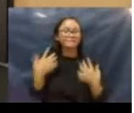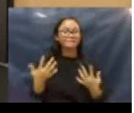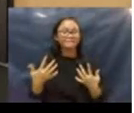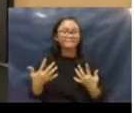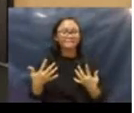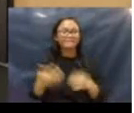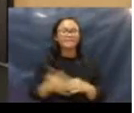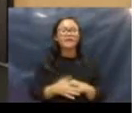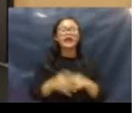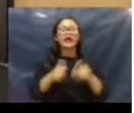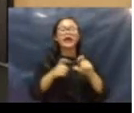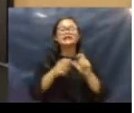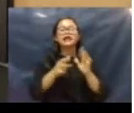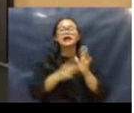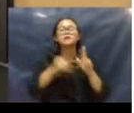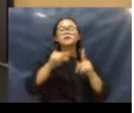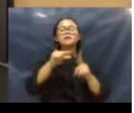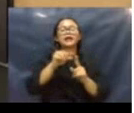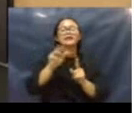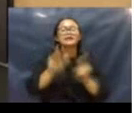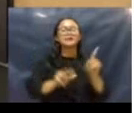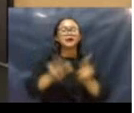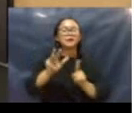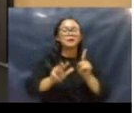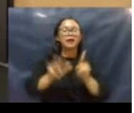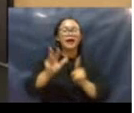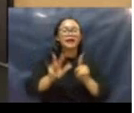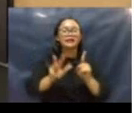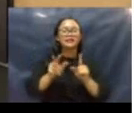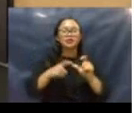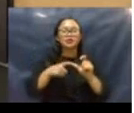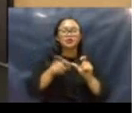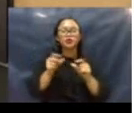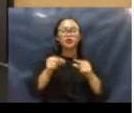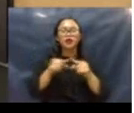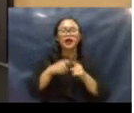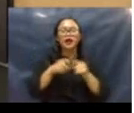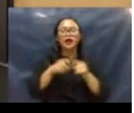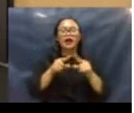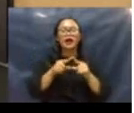SMP 19 Surakarta. Siapakah itu? Namanya siapa?